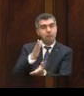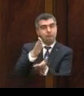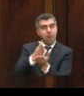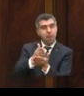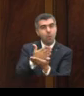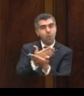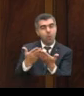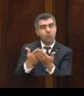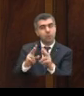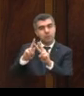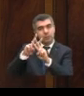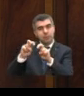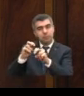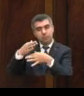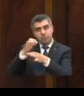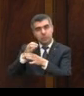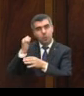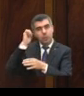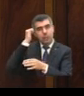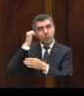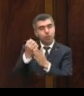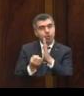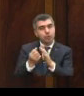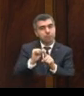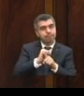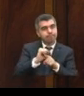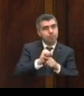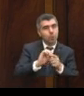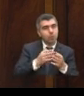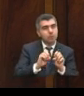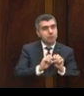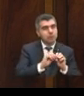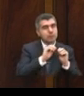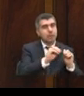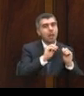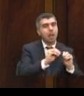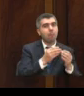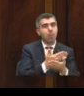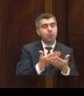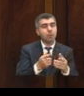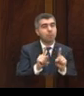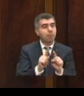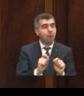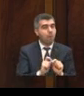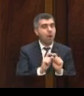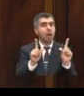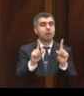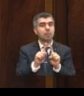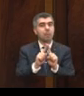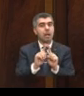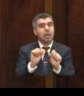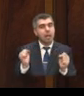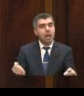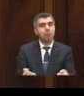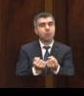والبحث العلمي والتكوين المنتج والمعمم من المفاتيح الرئيسية لنموذجنا